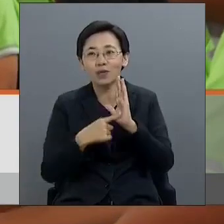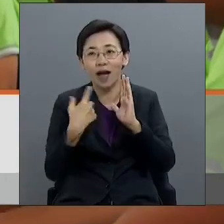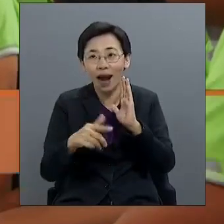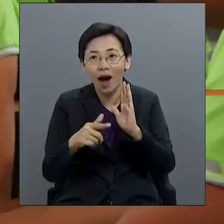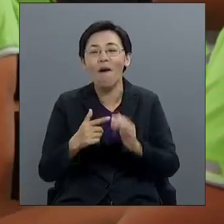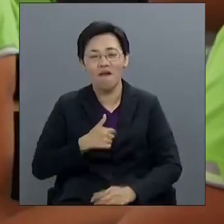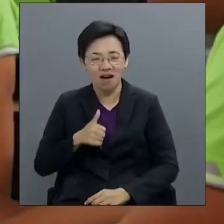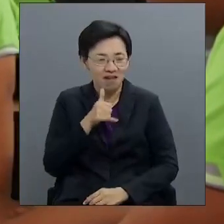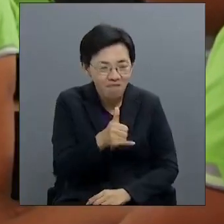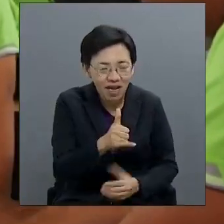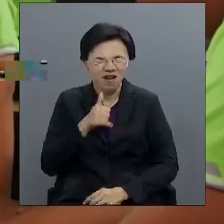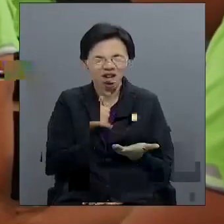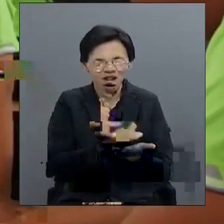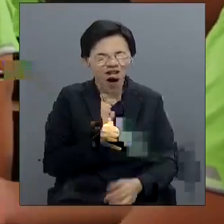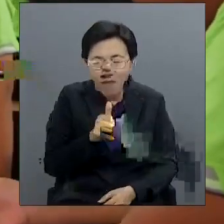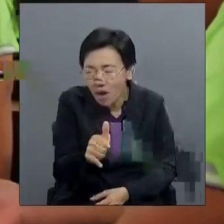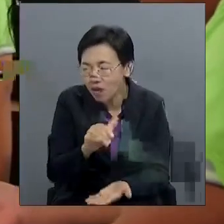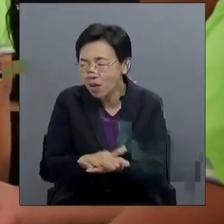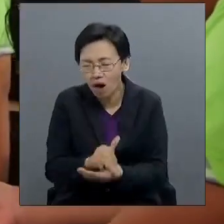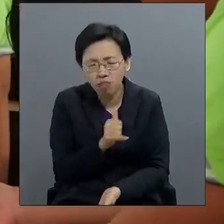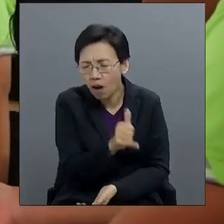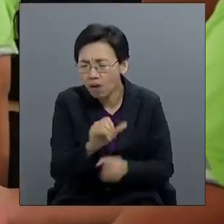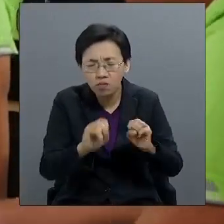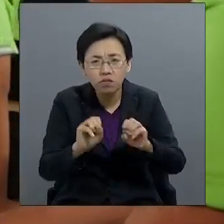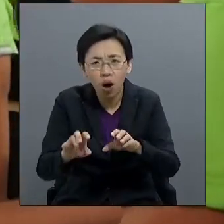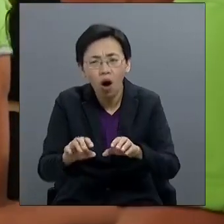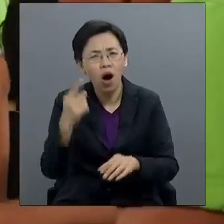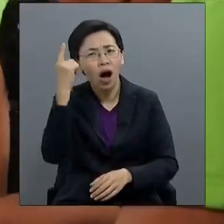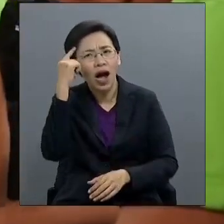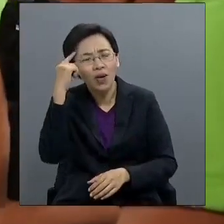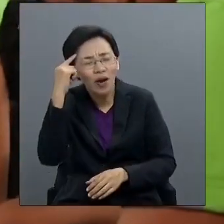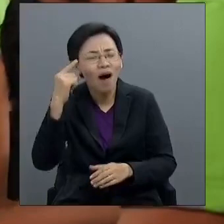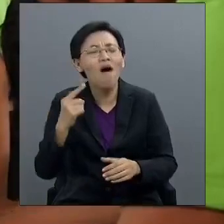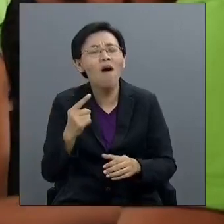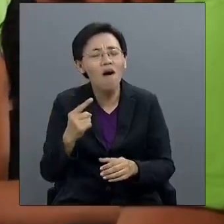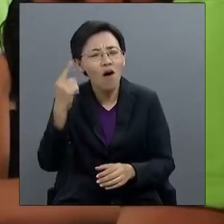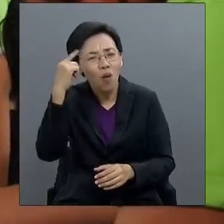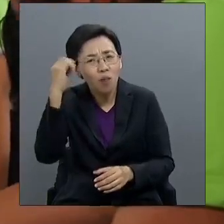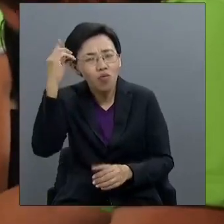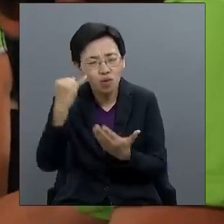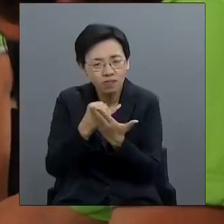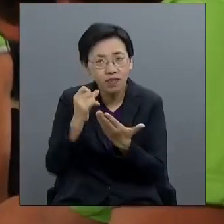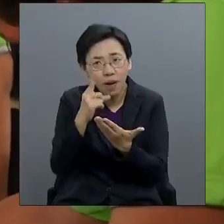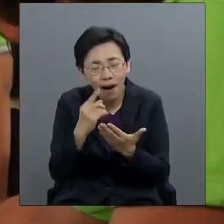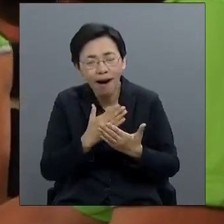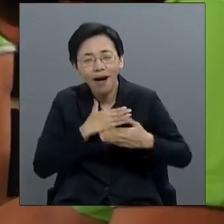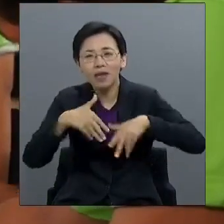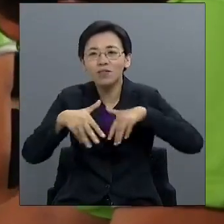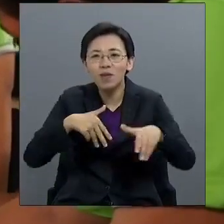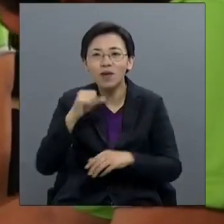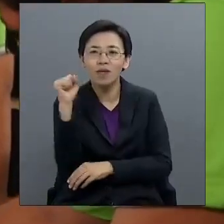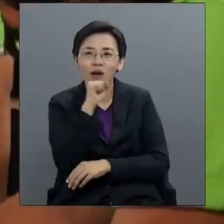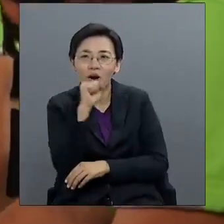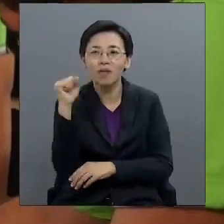ามโรงเรียนต่างๆแบบนี้ด้วยนะคะมีการสอดแทรกทั้งความรู้และความรักในชุมชนลงไปพร้อมบทเพลงและก็งานอาร์ตค่ะซึ่งวันนี้เ